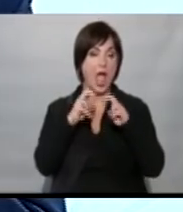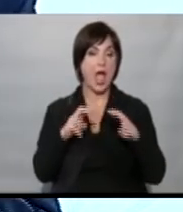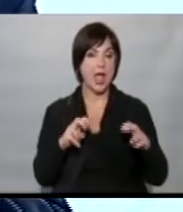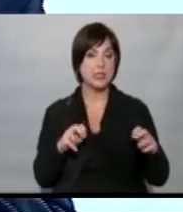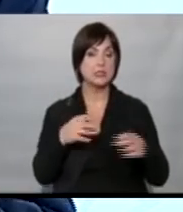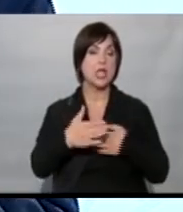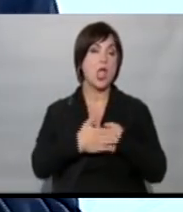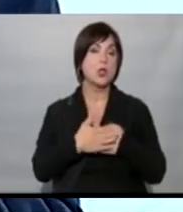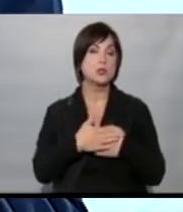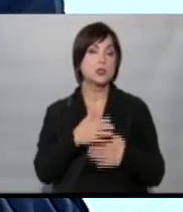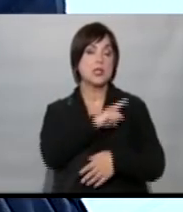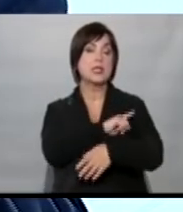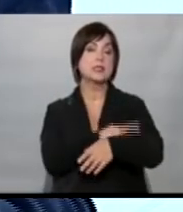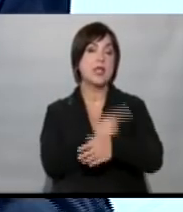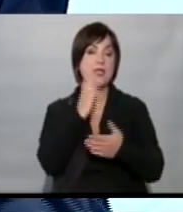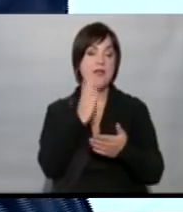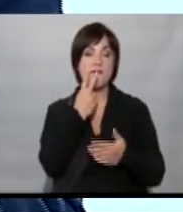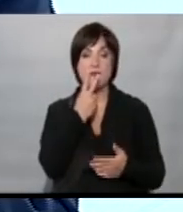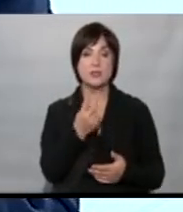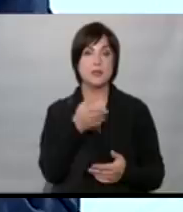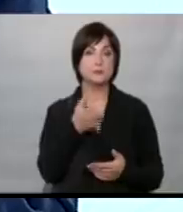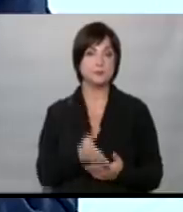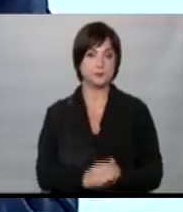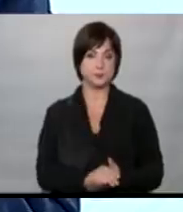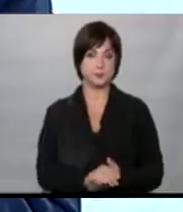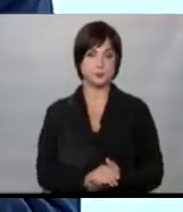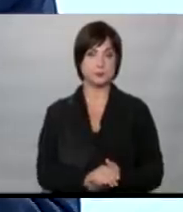ако ги анализираме со односи на сили, ќе видиме дека тоа е